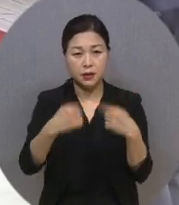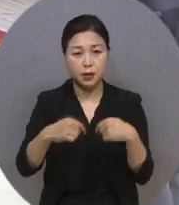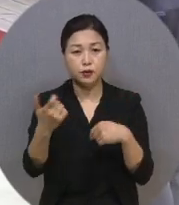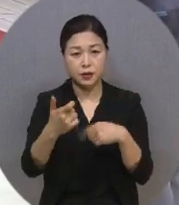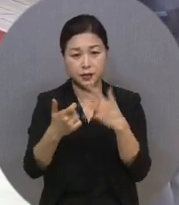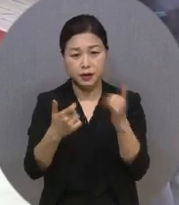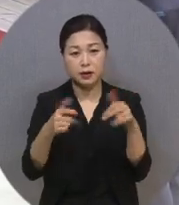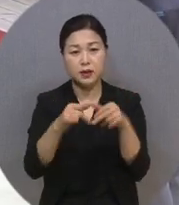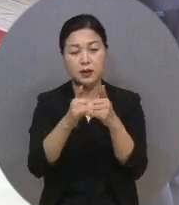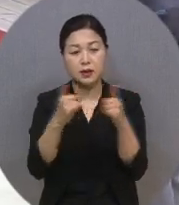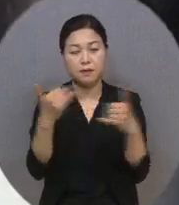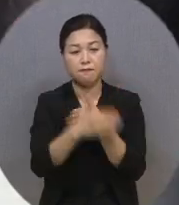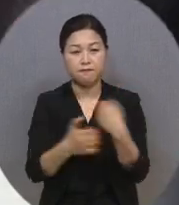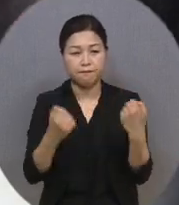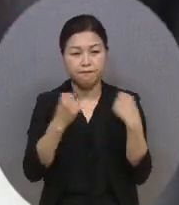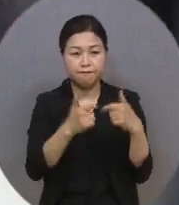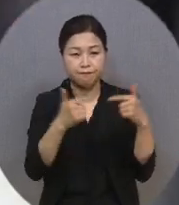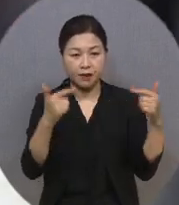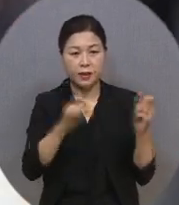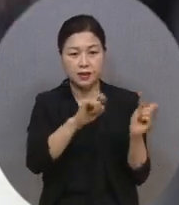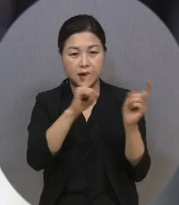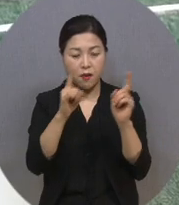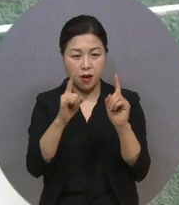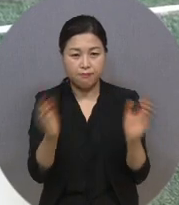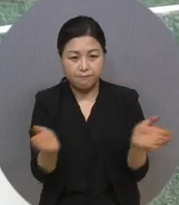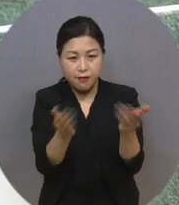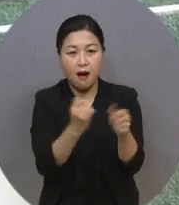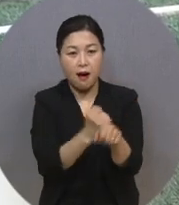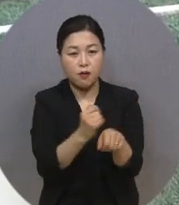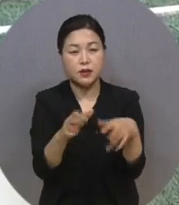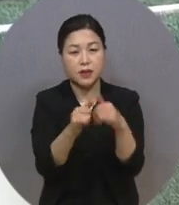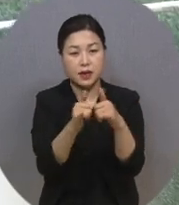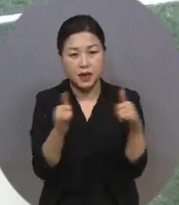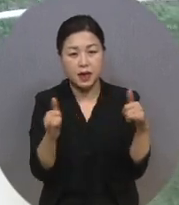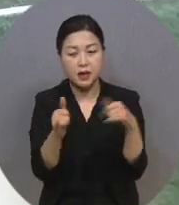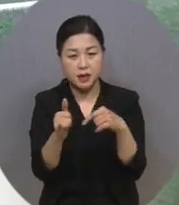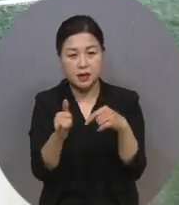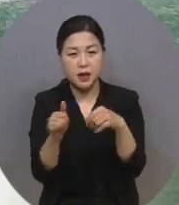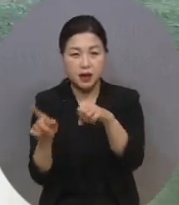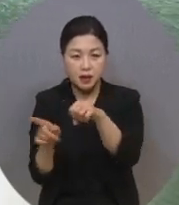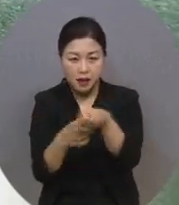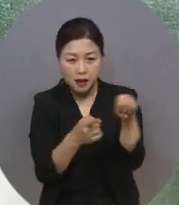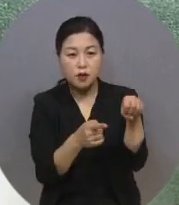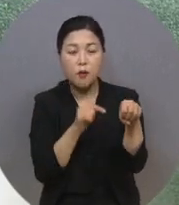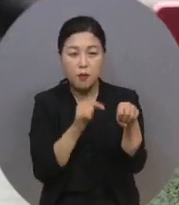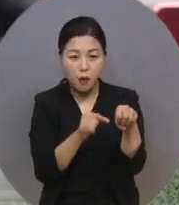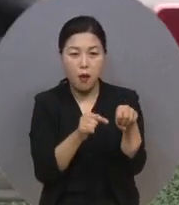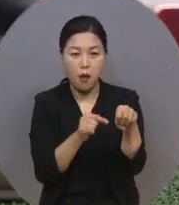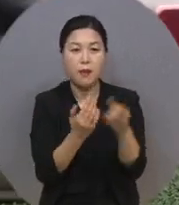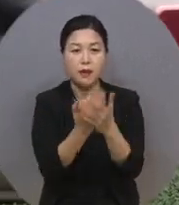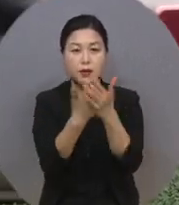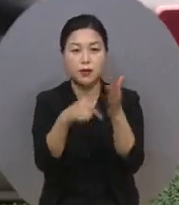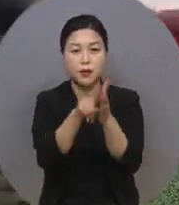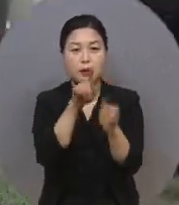장애인의 건강 증진과 재활 의지를 고취시키고 장애인 게이트볼 활성화를 위해 개최됐습니다.